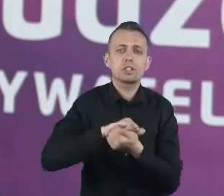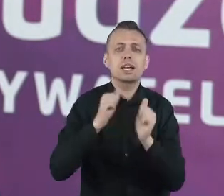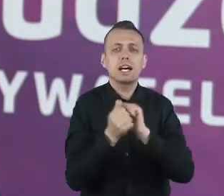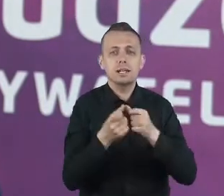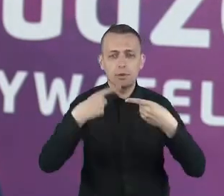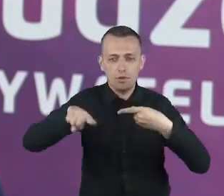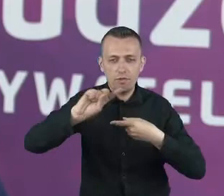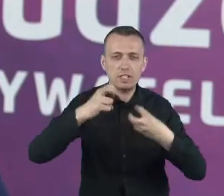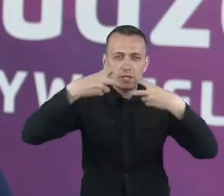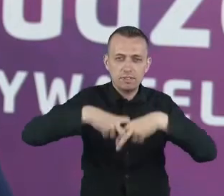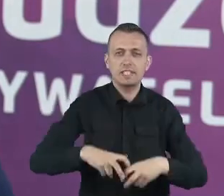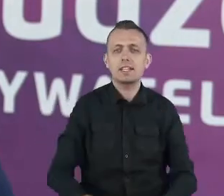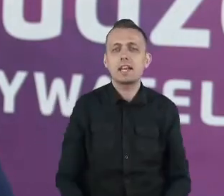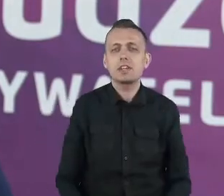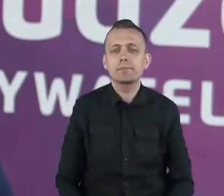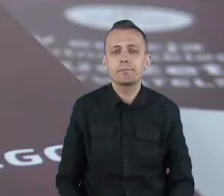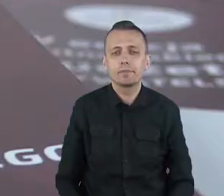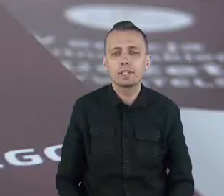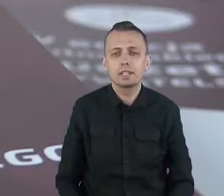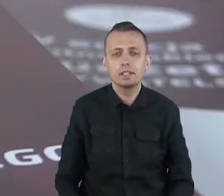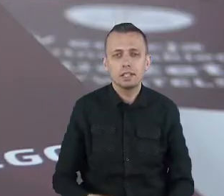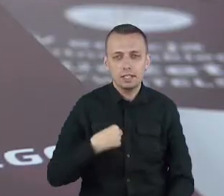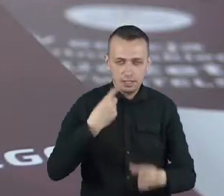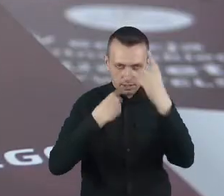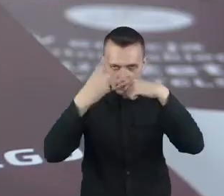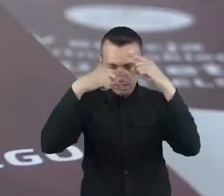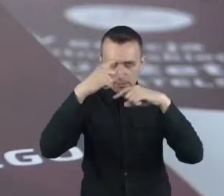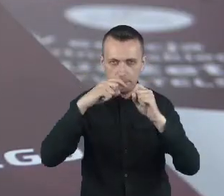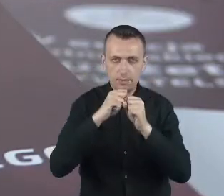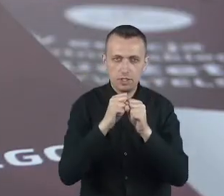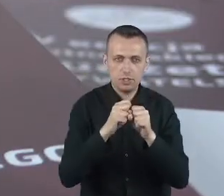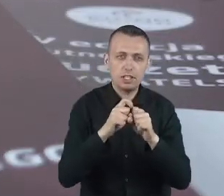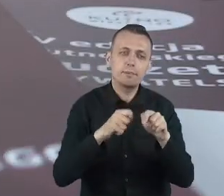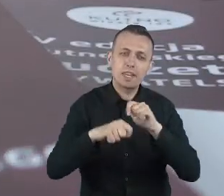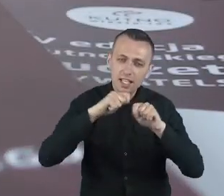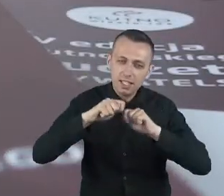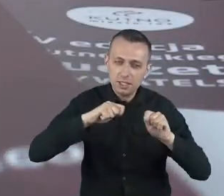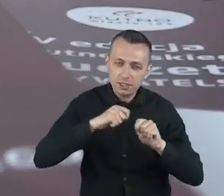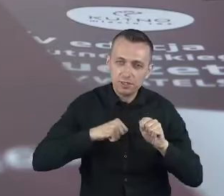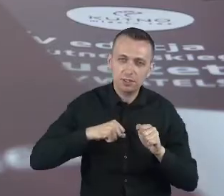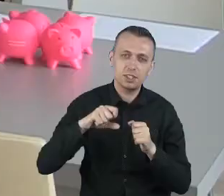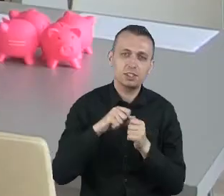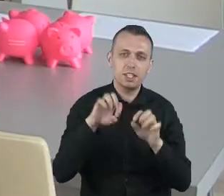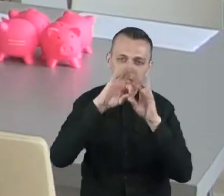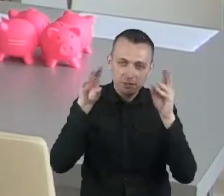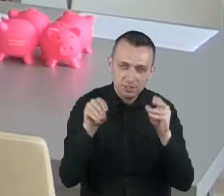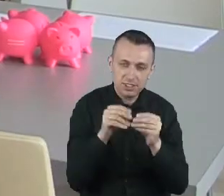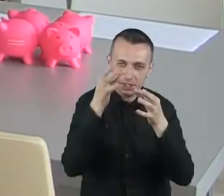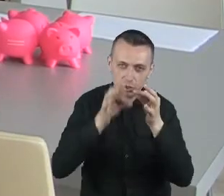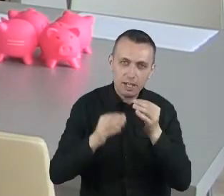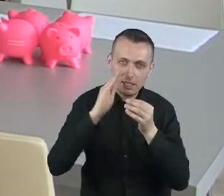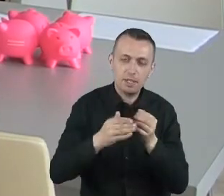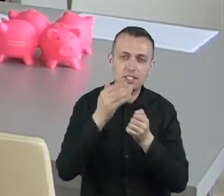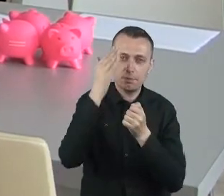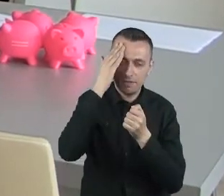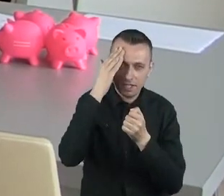ubiegłym, przez stronę internetową. Także myślę, że rozstrzygnie się to w najbliższy